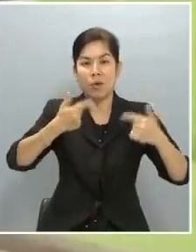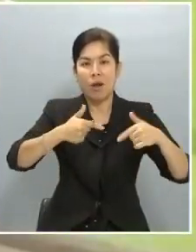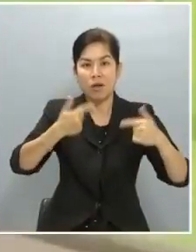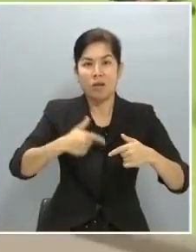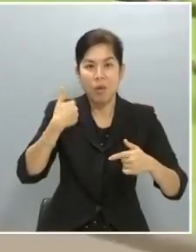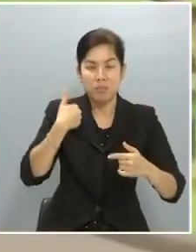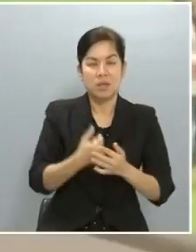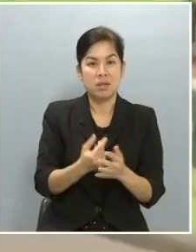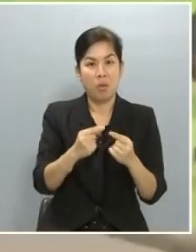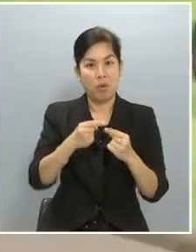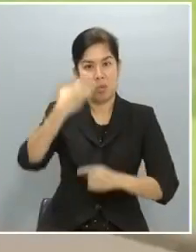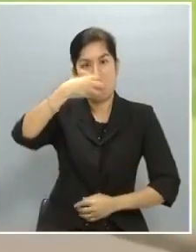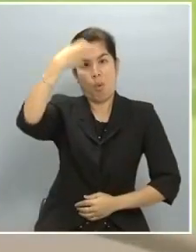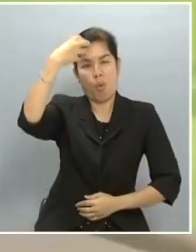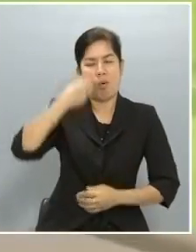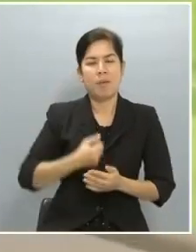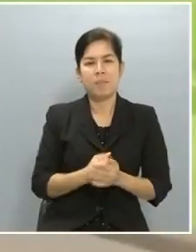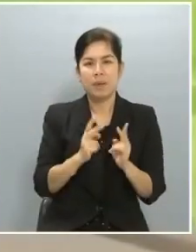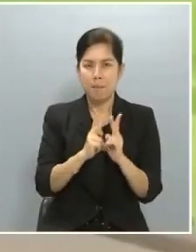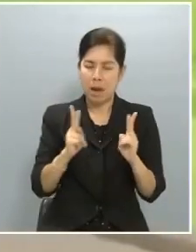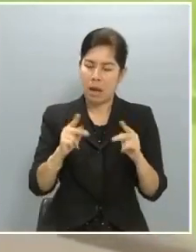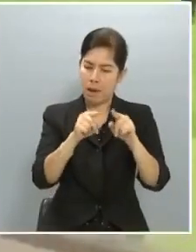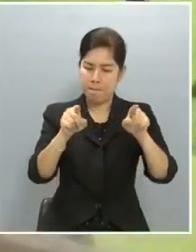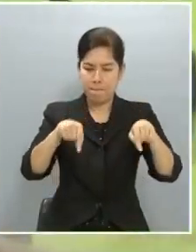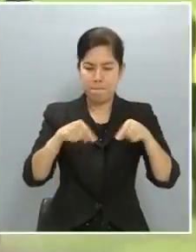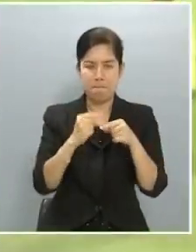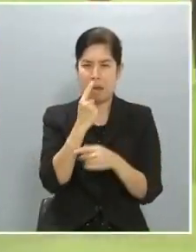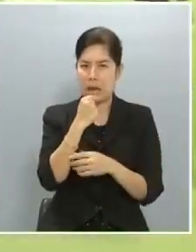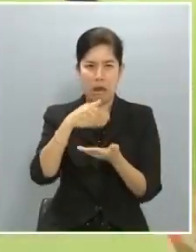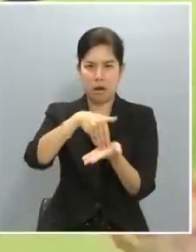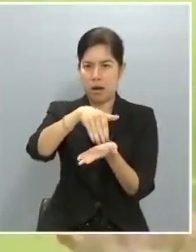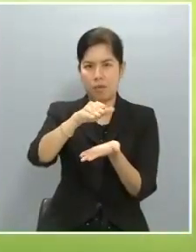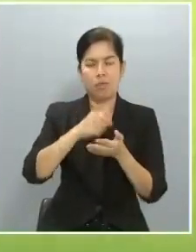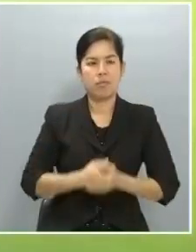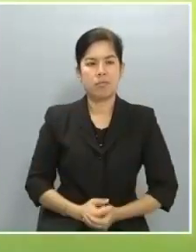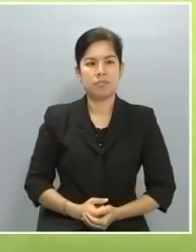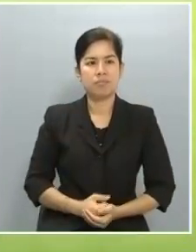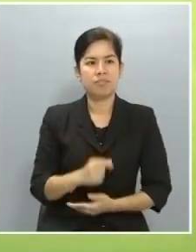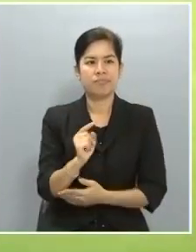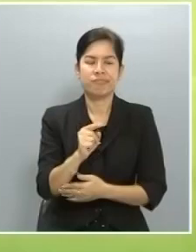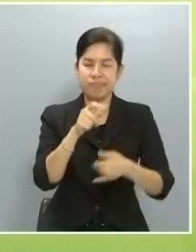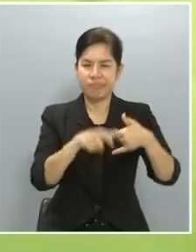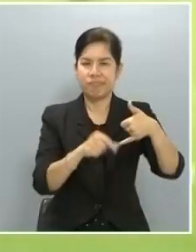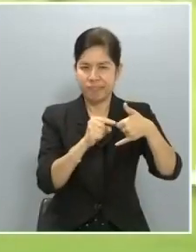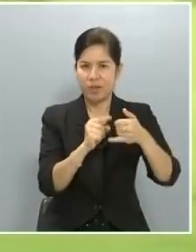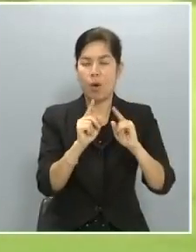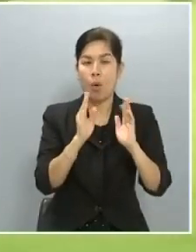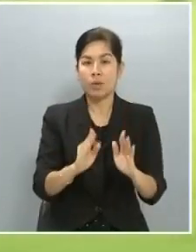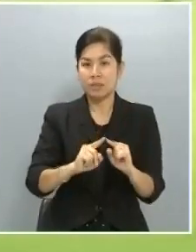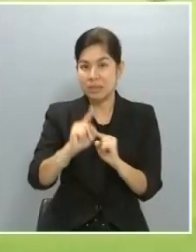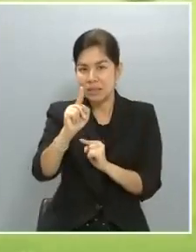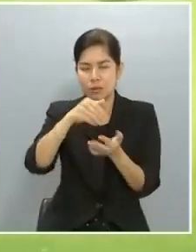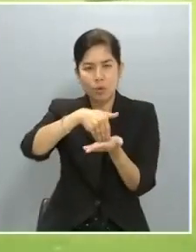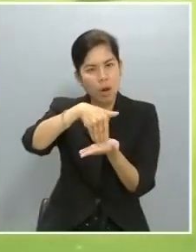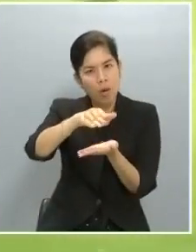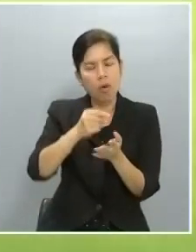ะคือกรรมการให้ใบแดงไล่เขาออกจากสนามสร้างประวัติศาสตร์ครับเป็นนักเตะคนแรกที่โดนไล่ออกทั้ง